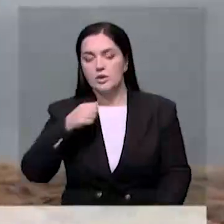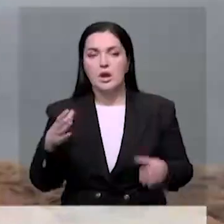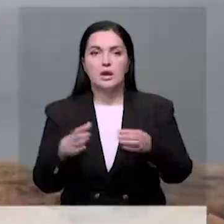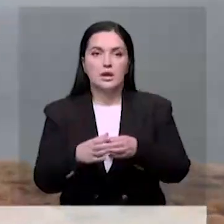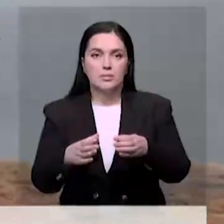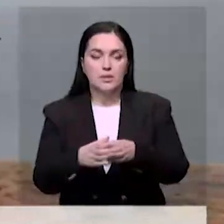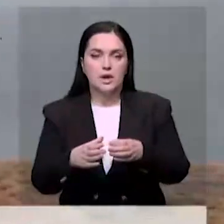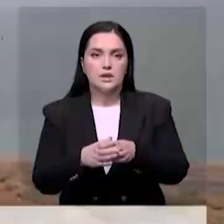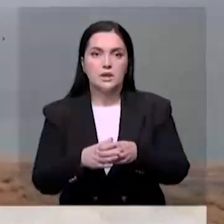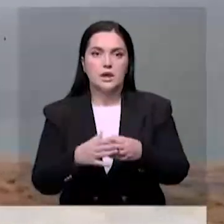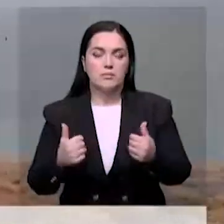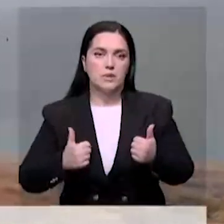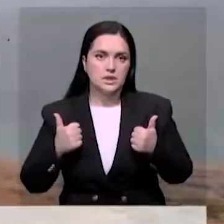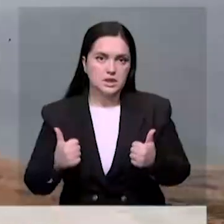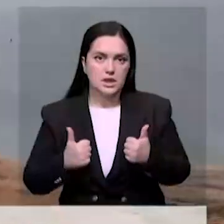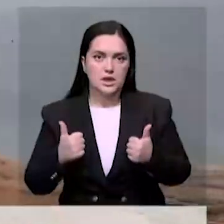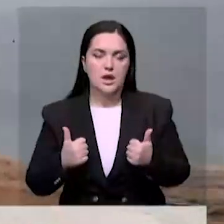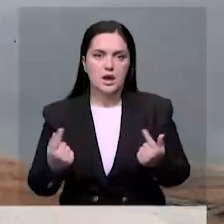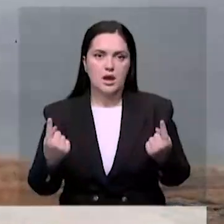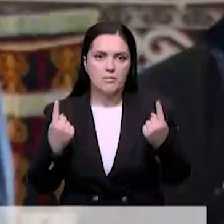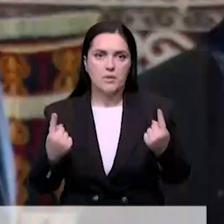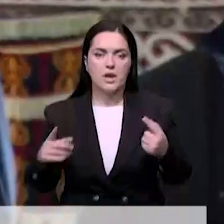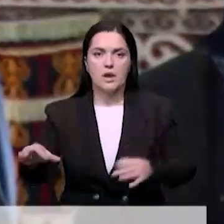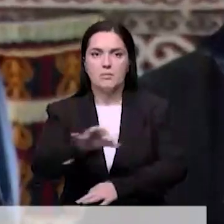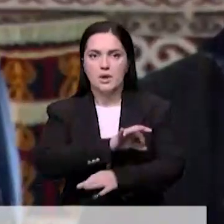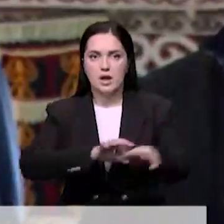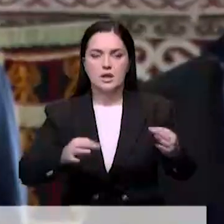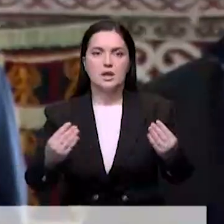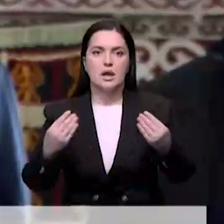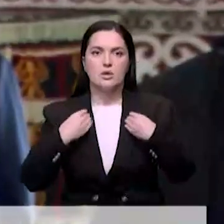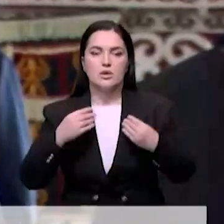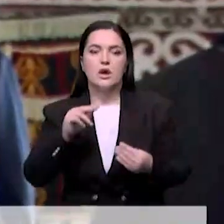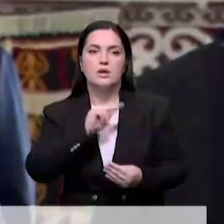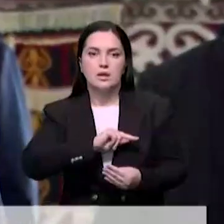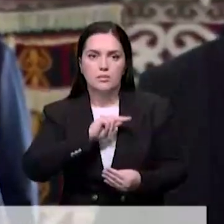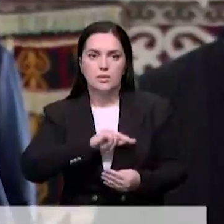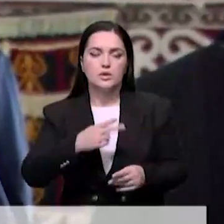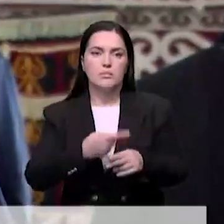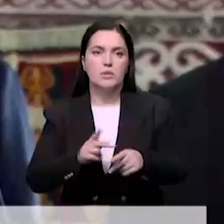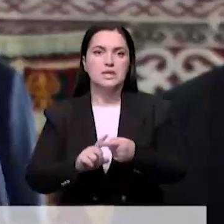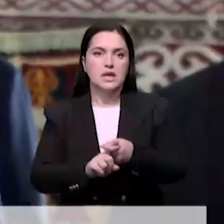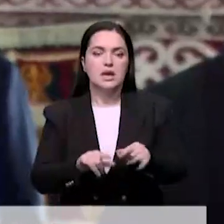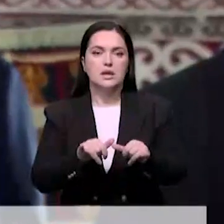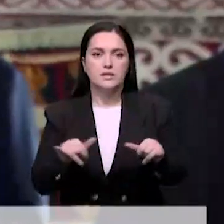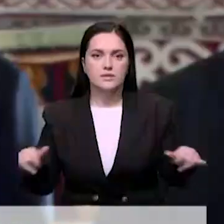компания-подрядчик постарался. Мегапроект, который дает и работу, дает инфраструктурную связанность,